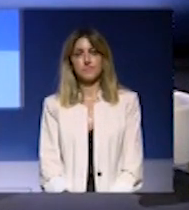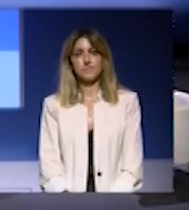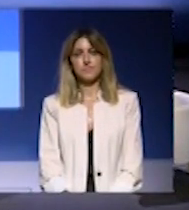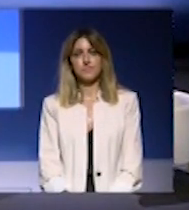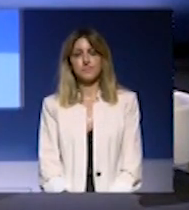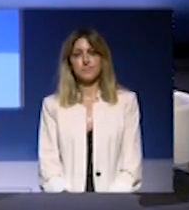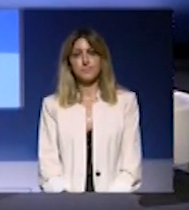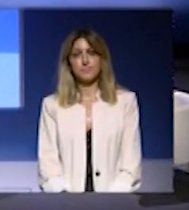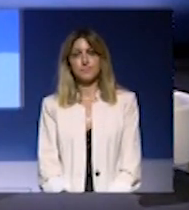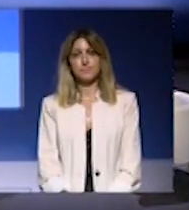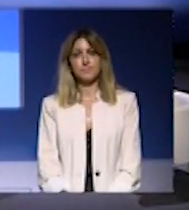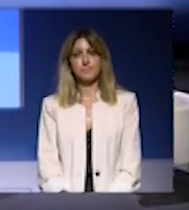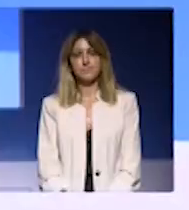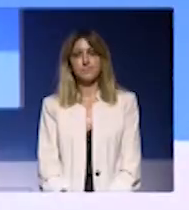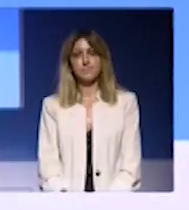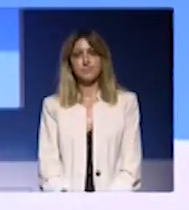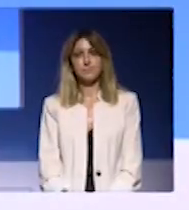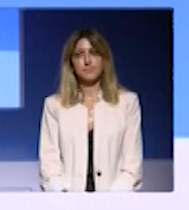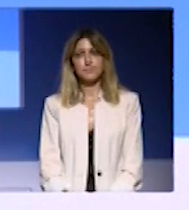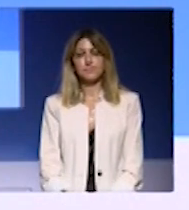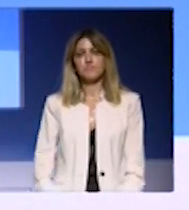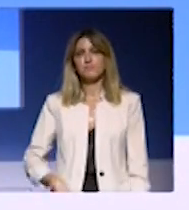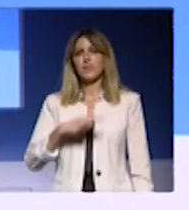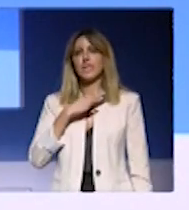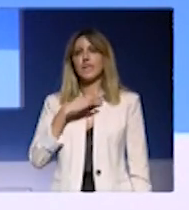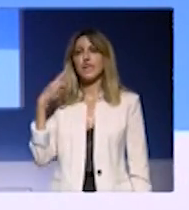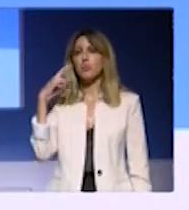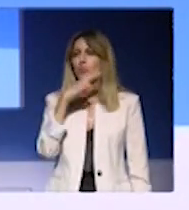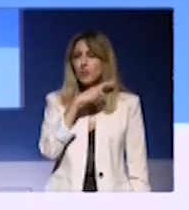Κύριε Πρωθυπουργέ, κύριε Περιφερειάρχα,